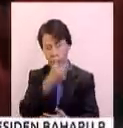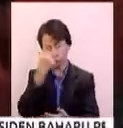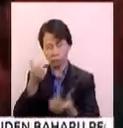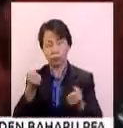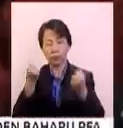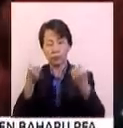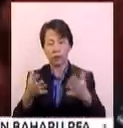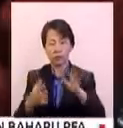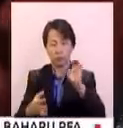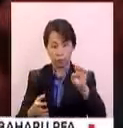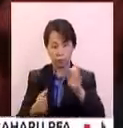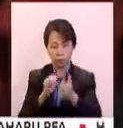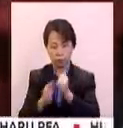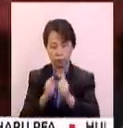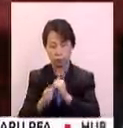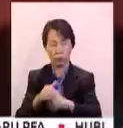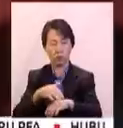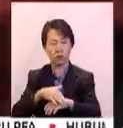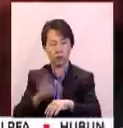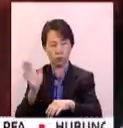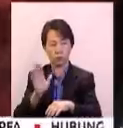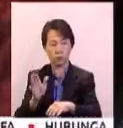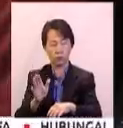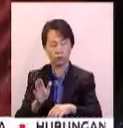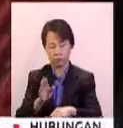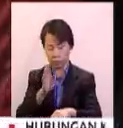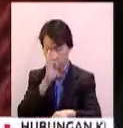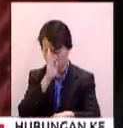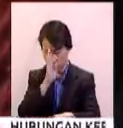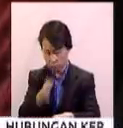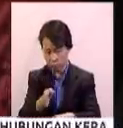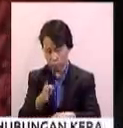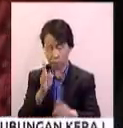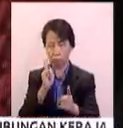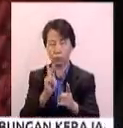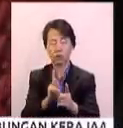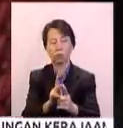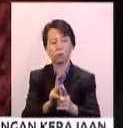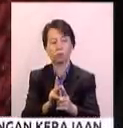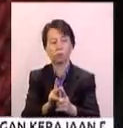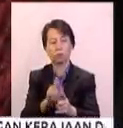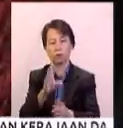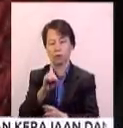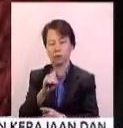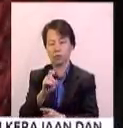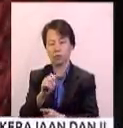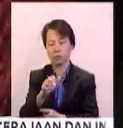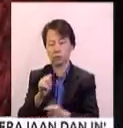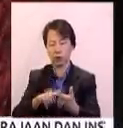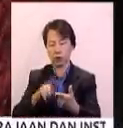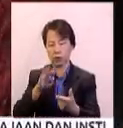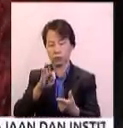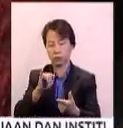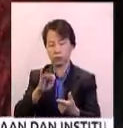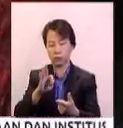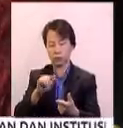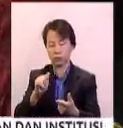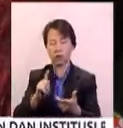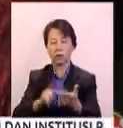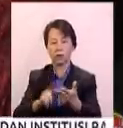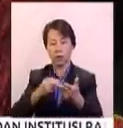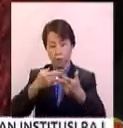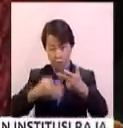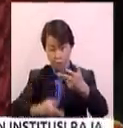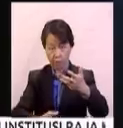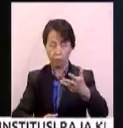kebanyakannya e-sport lebih tertuju kepada Dota, FIFA dan